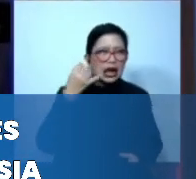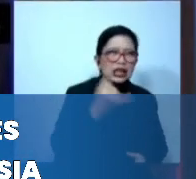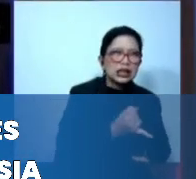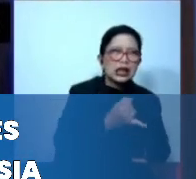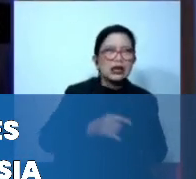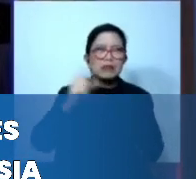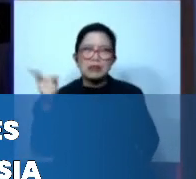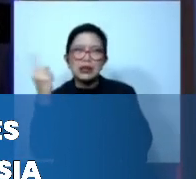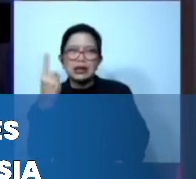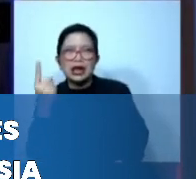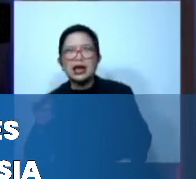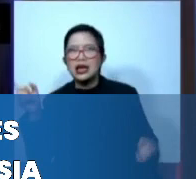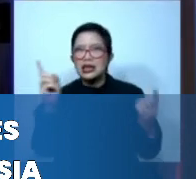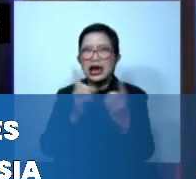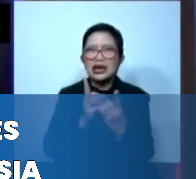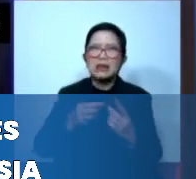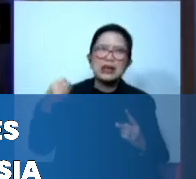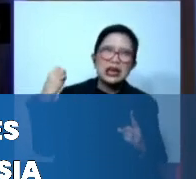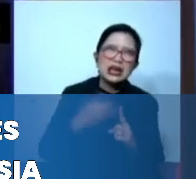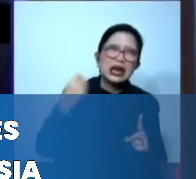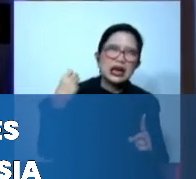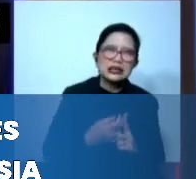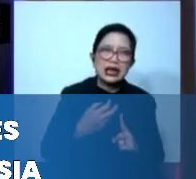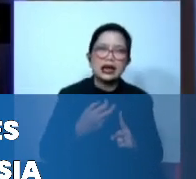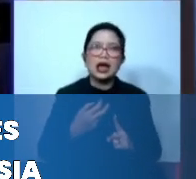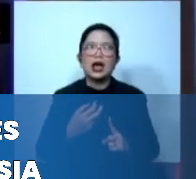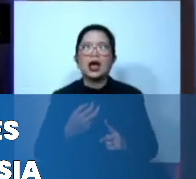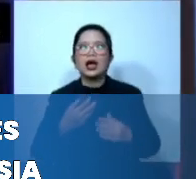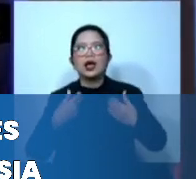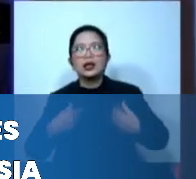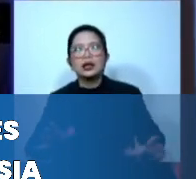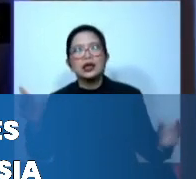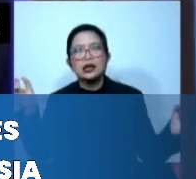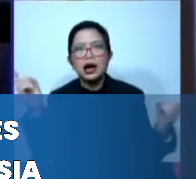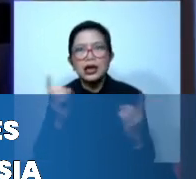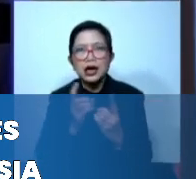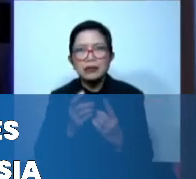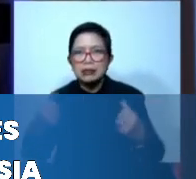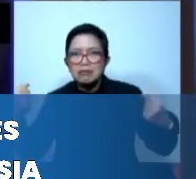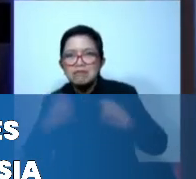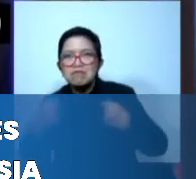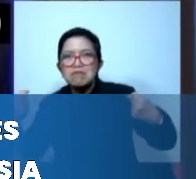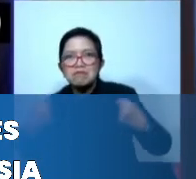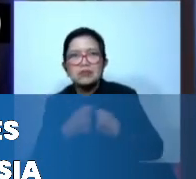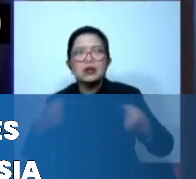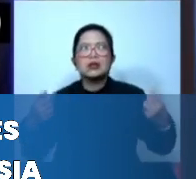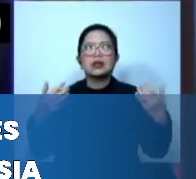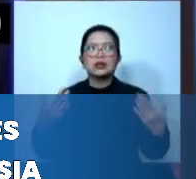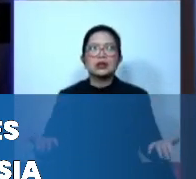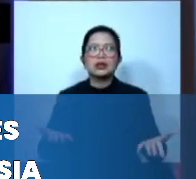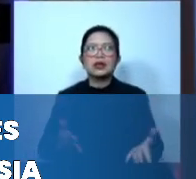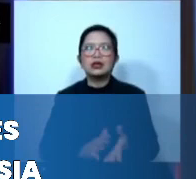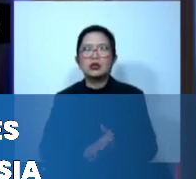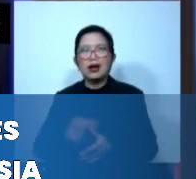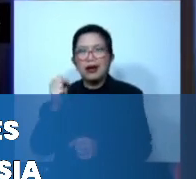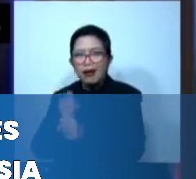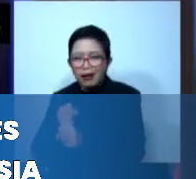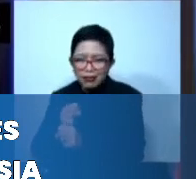justru mereka sering dihadapi dengan kekerasan, dihadapi dengan benturan, dan bahkan gas air